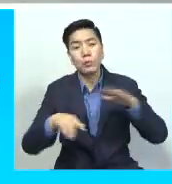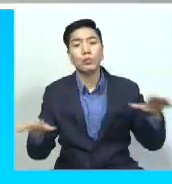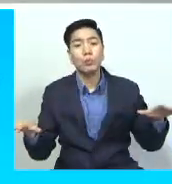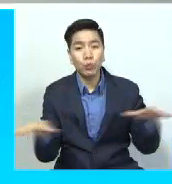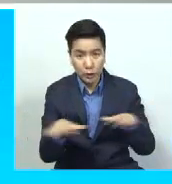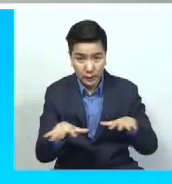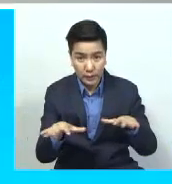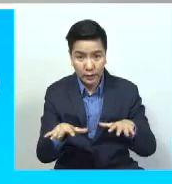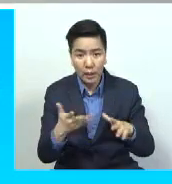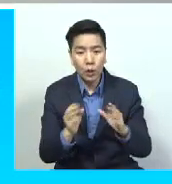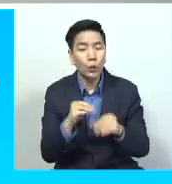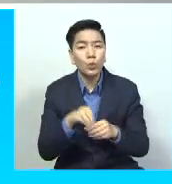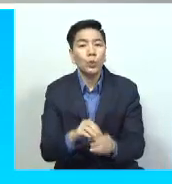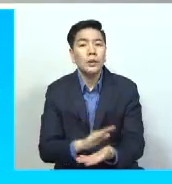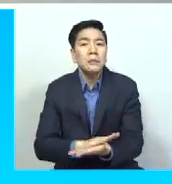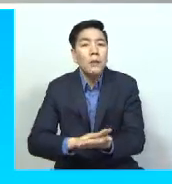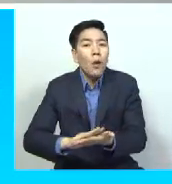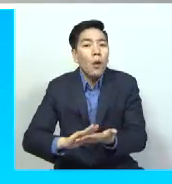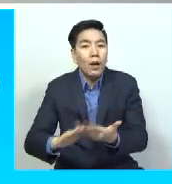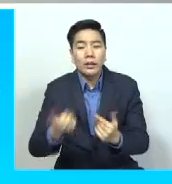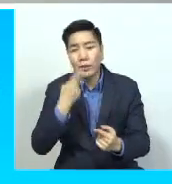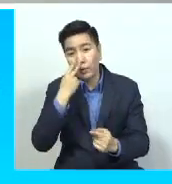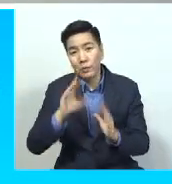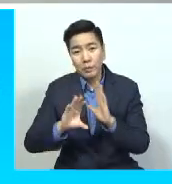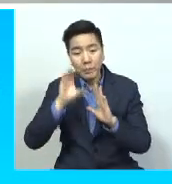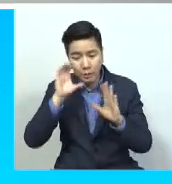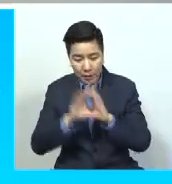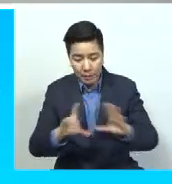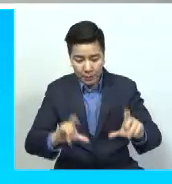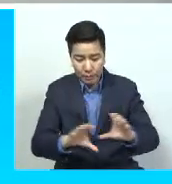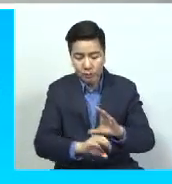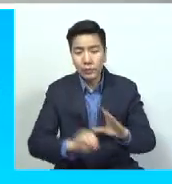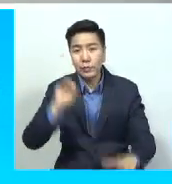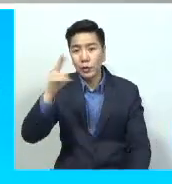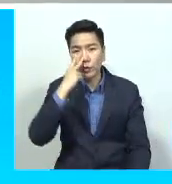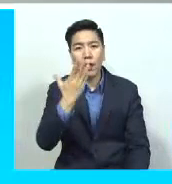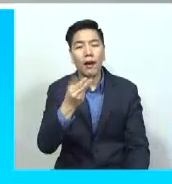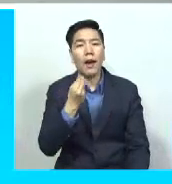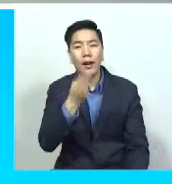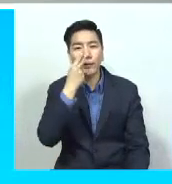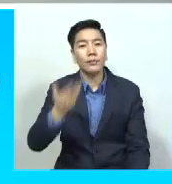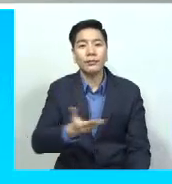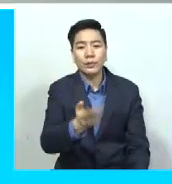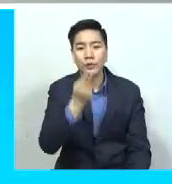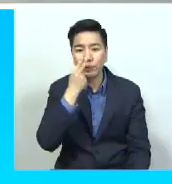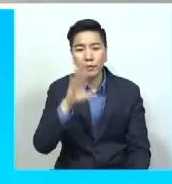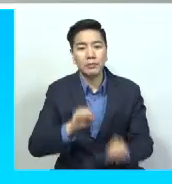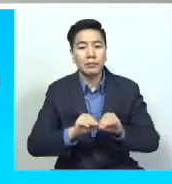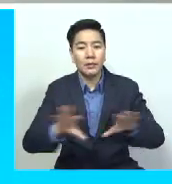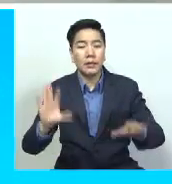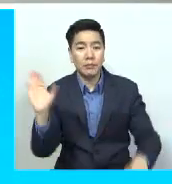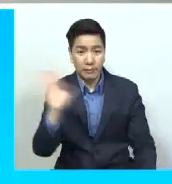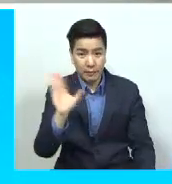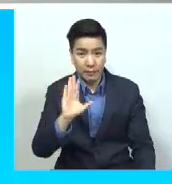ติก็เขาก็นอนอย่างสงบเรียบร้อยภาพเบื้องต้นที่เขาส่งขึ้นมาให้ดูนะครับแต่ว่าเราขออนุญาตที่จะไม่ได้ออกไ